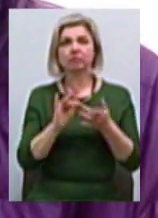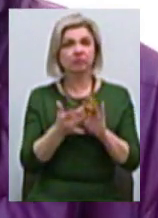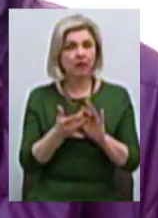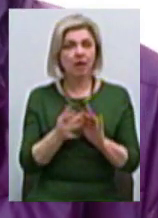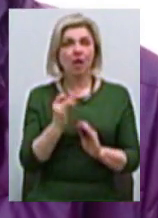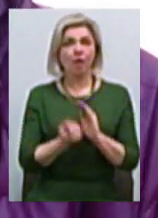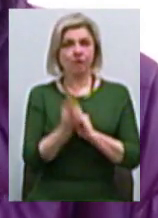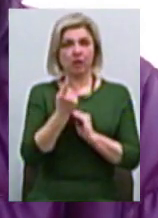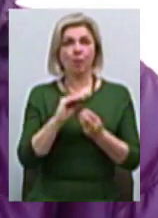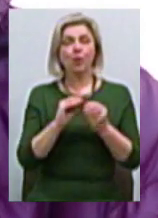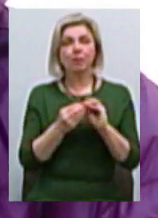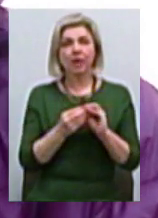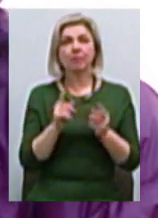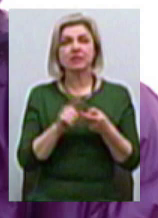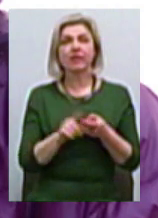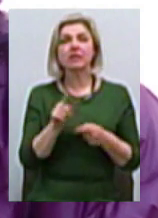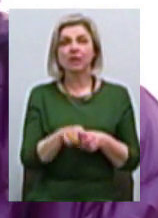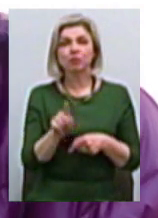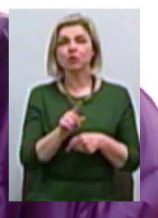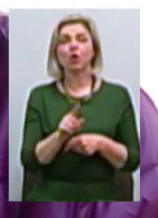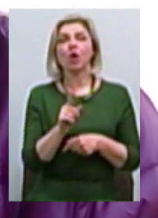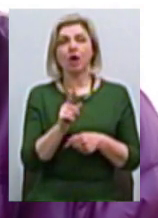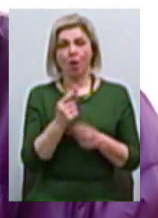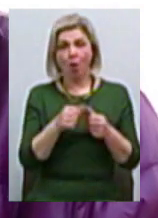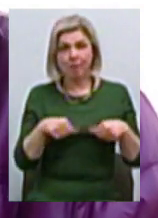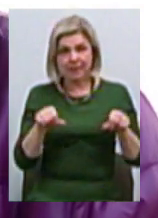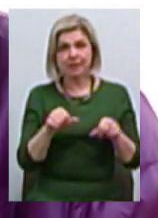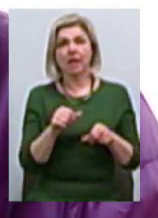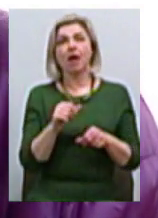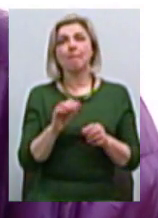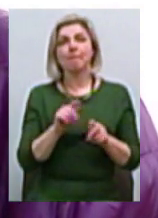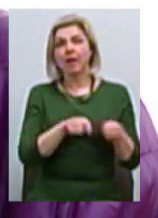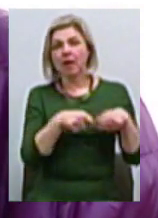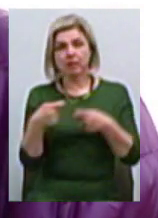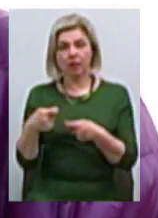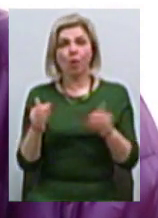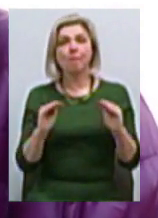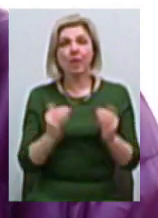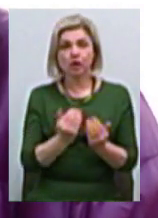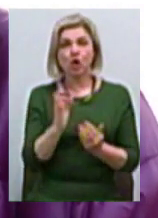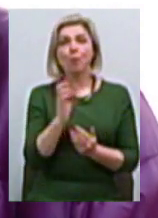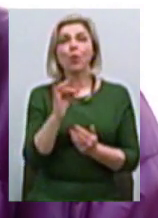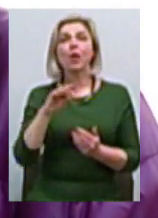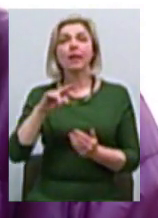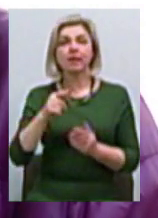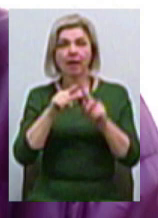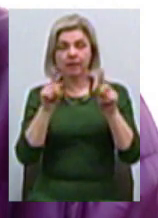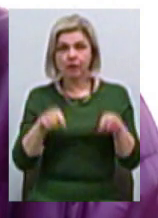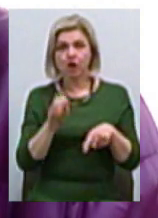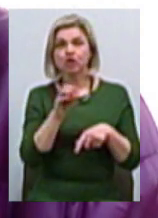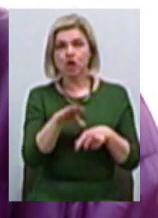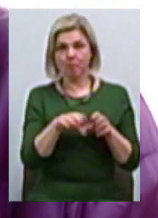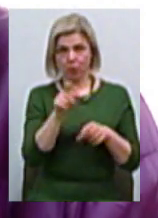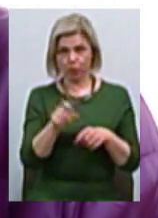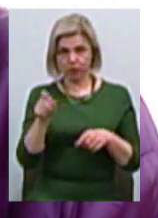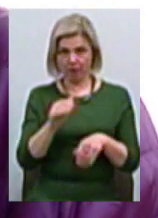виникли проблеми у зв'язку з тим, що ЦВК передало менше бюлетнів, ніж виборців на